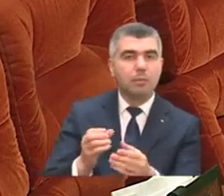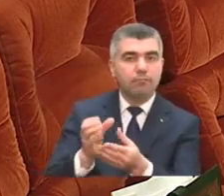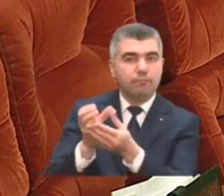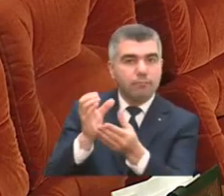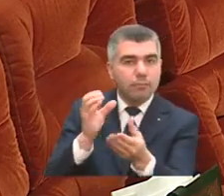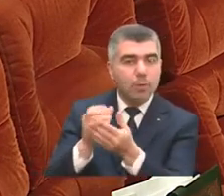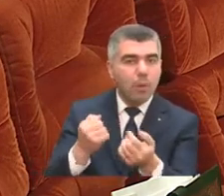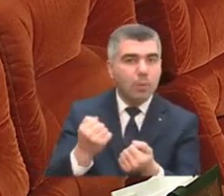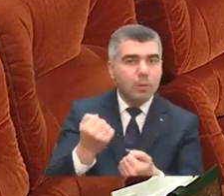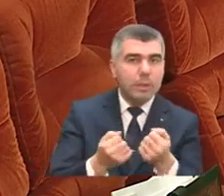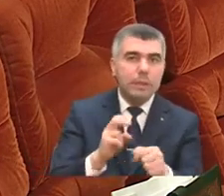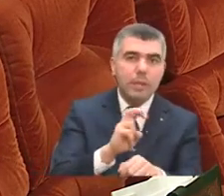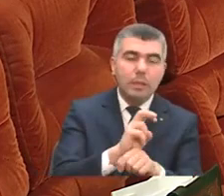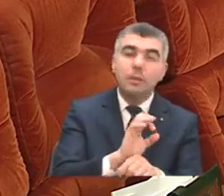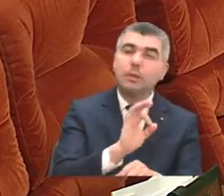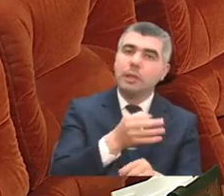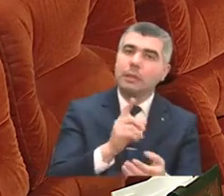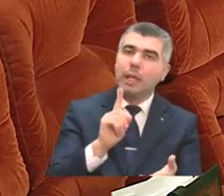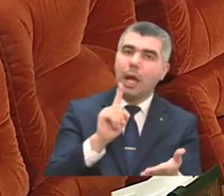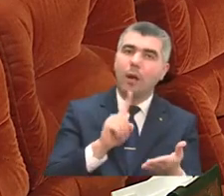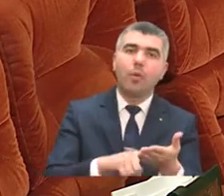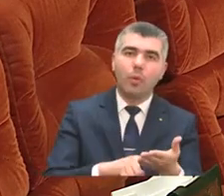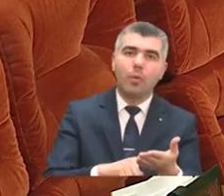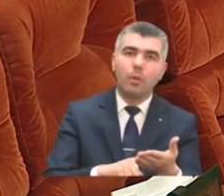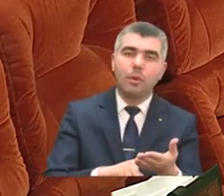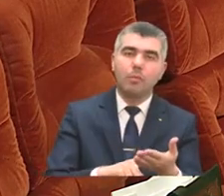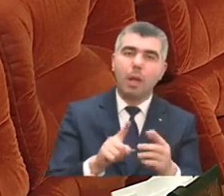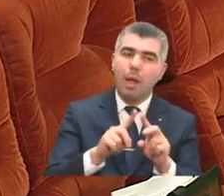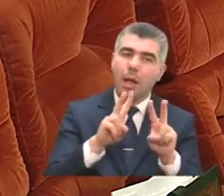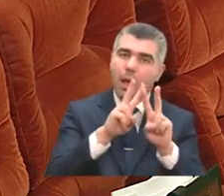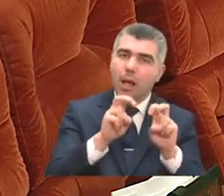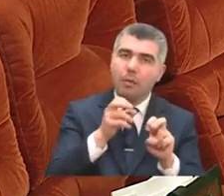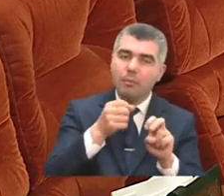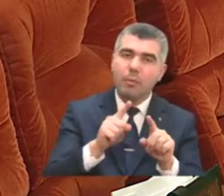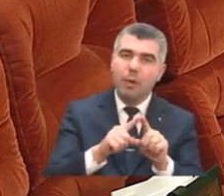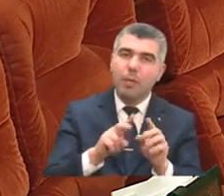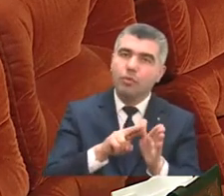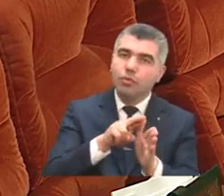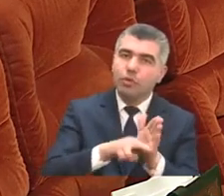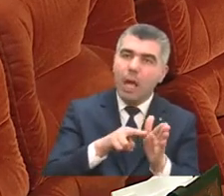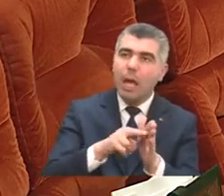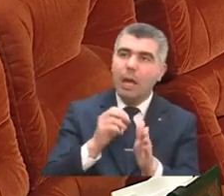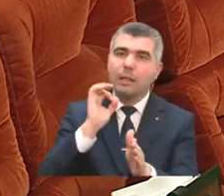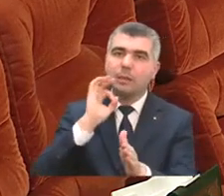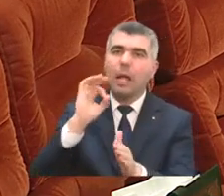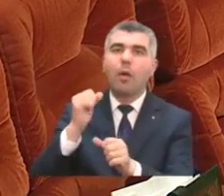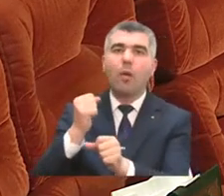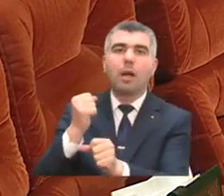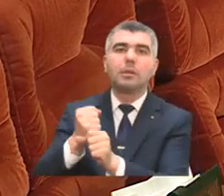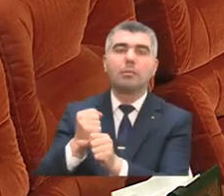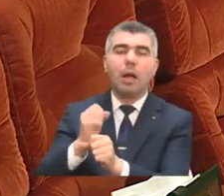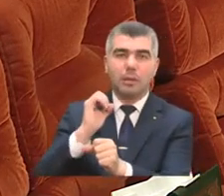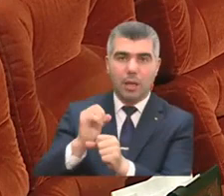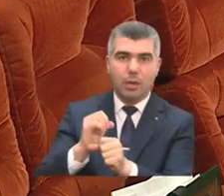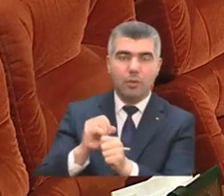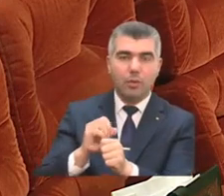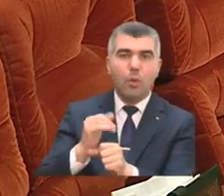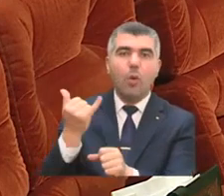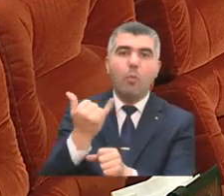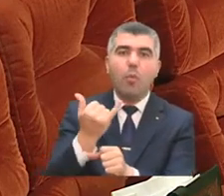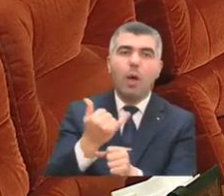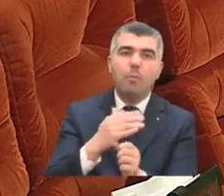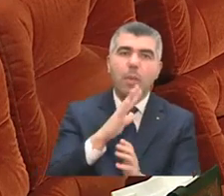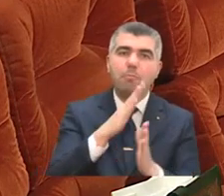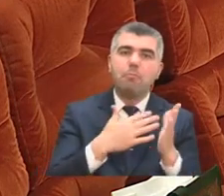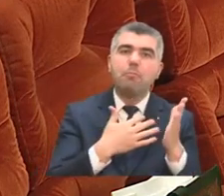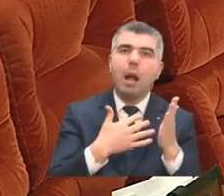العمومي. وكيف قلتها قبيله تيدخل هذا الشيء في الاختصاصات ديال الجهه، وخصو يدخل داخل المخطط ديال النقل